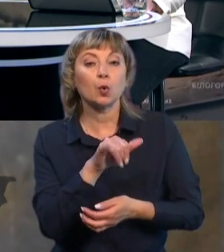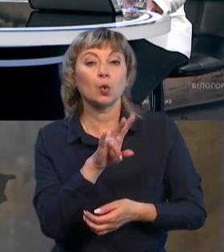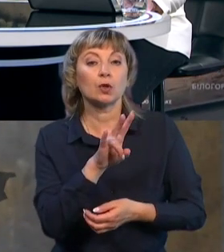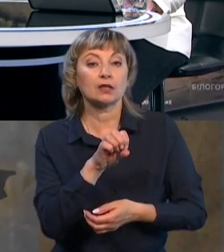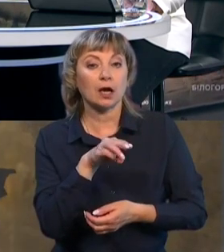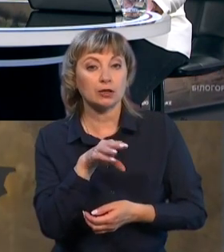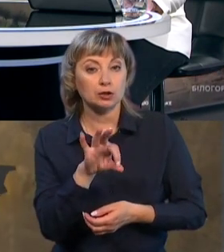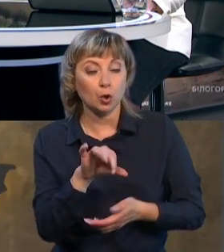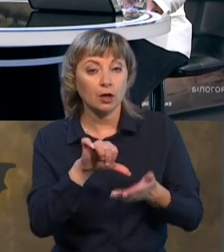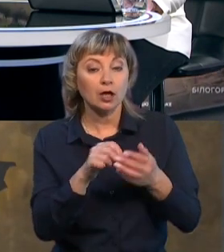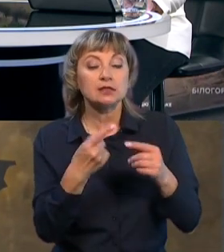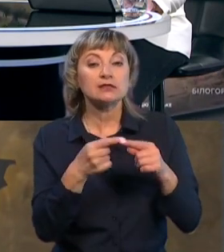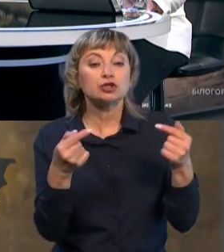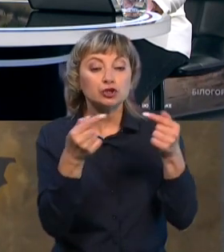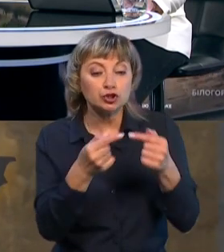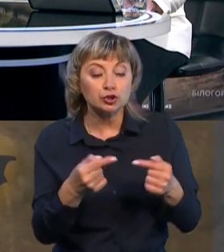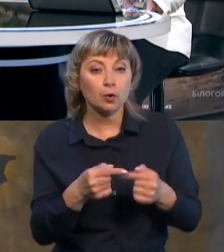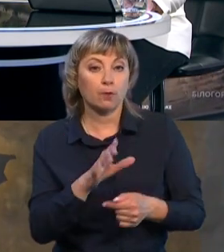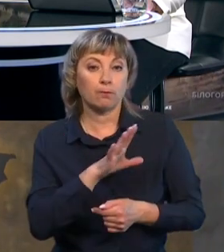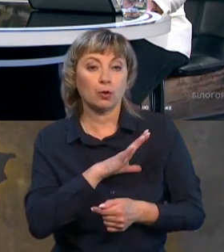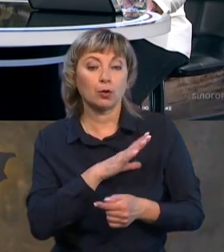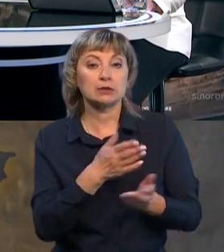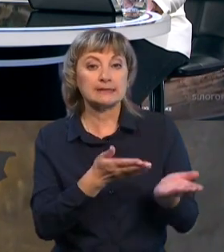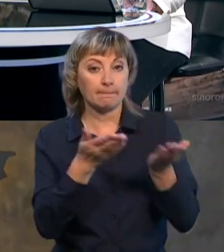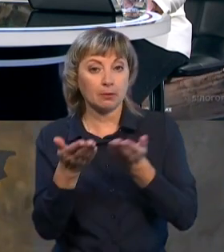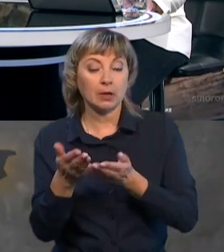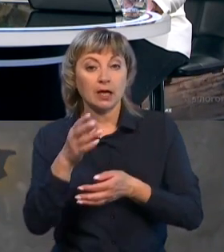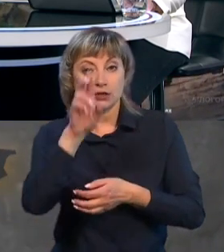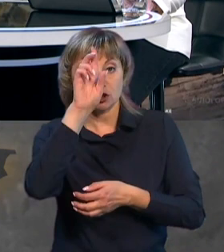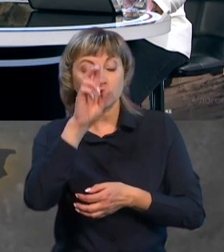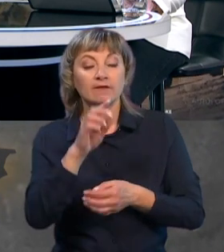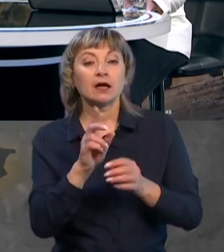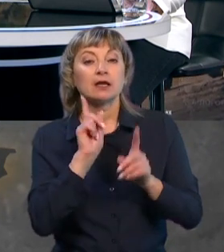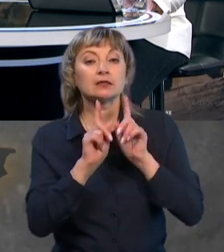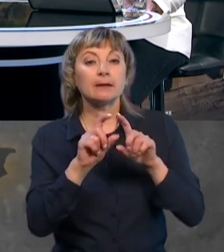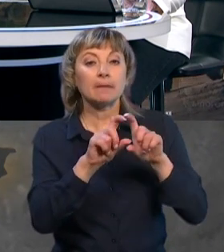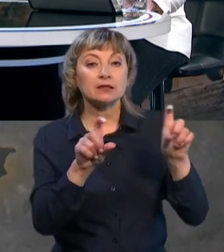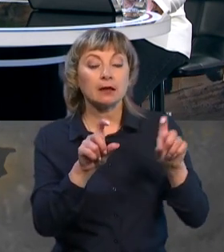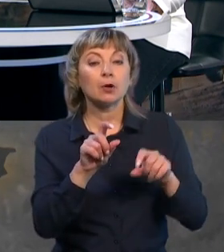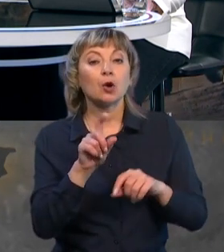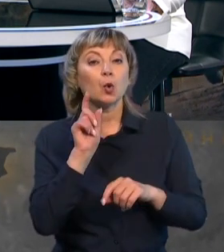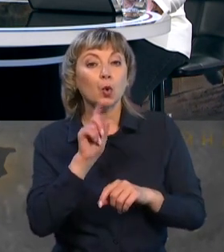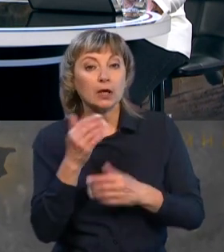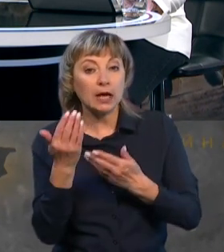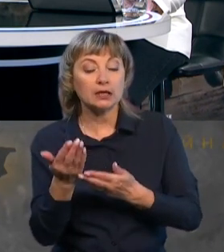це чітко було запропоновано державним департаментом Україні